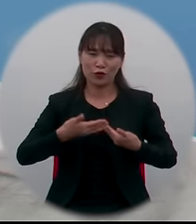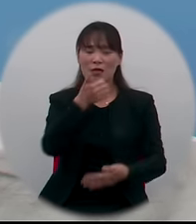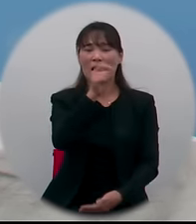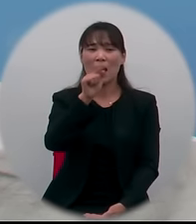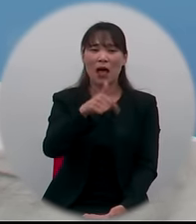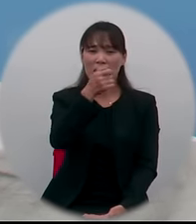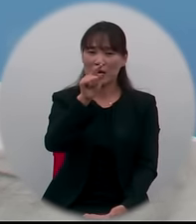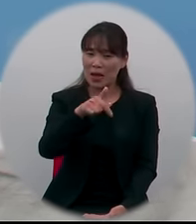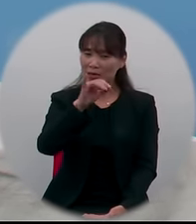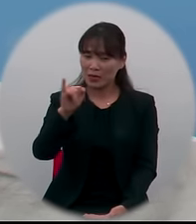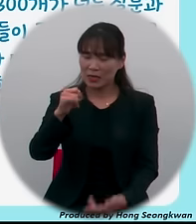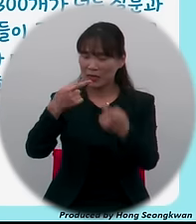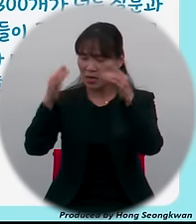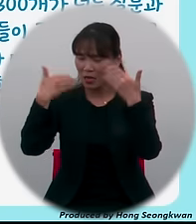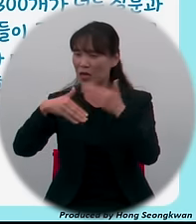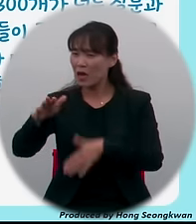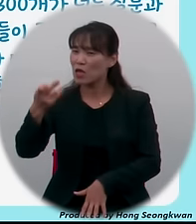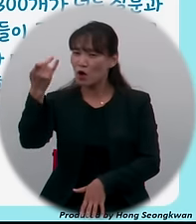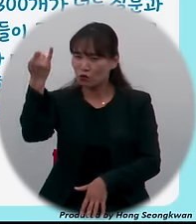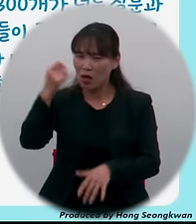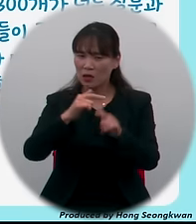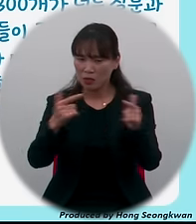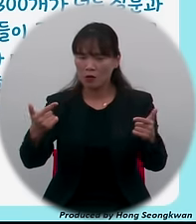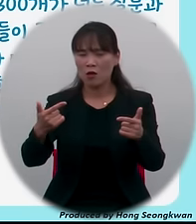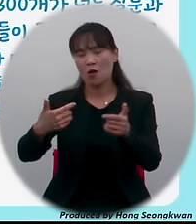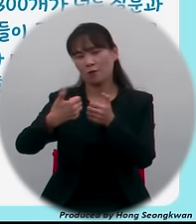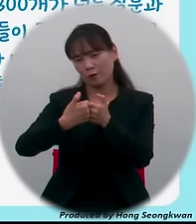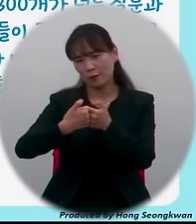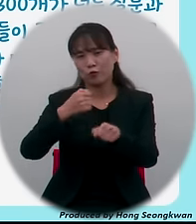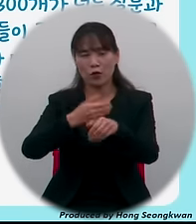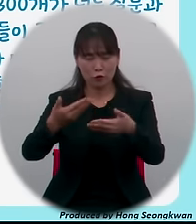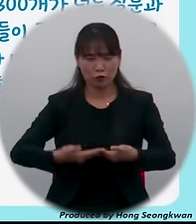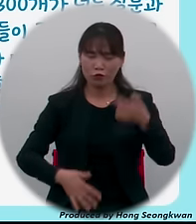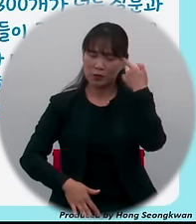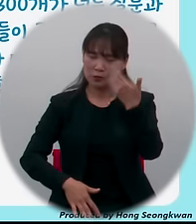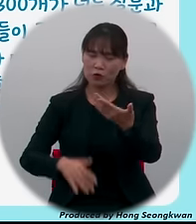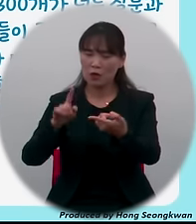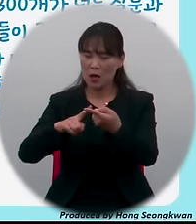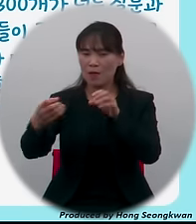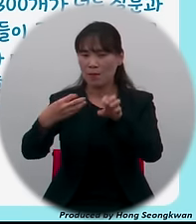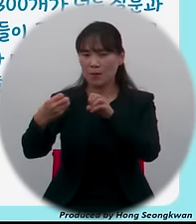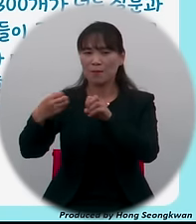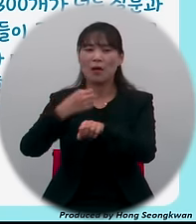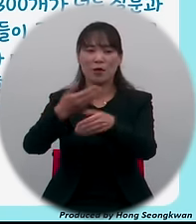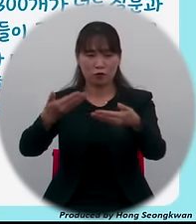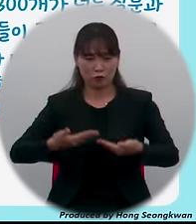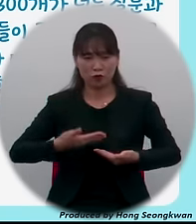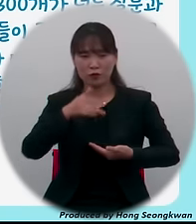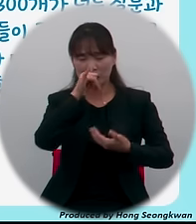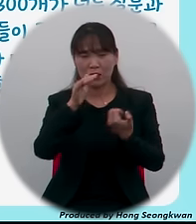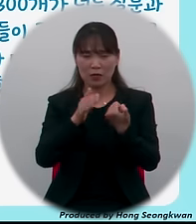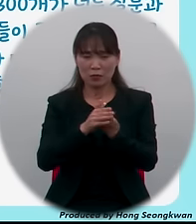학학이 아는 앱도 추천을 드립니다 대학에 간 멘토 형 누나 언니 오빠들이 무료로 멘토링을 해주고 질문에 대한 답들을 달아